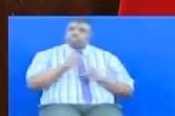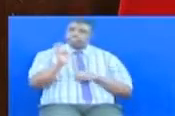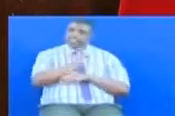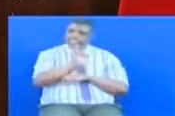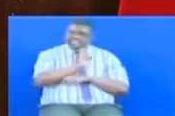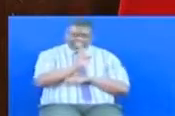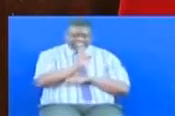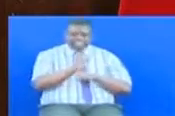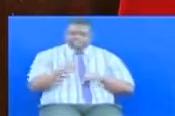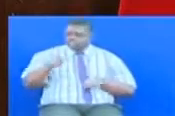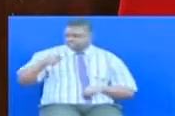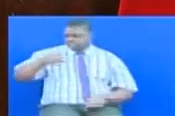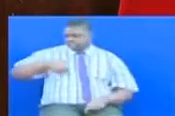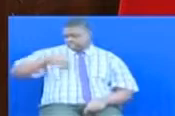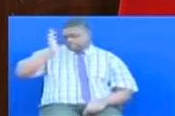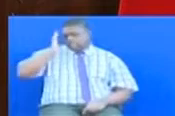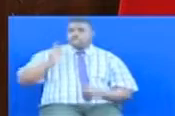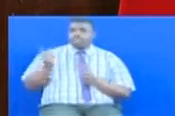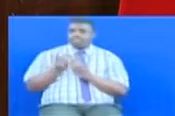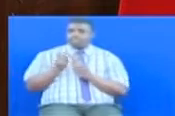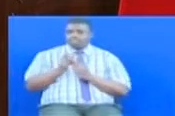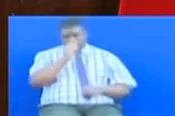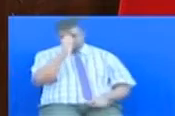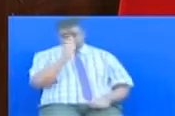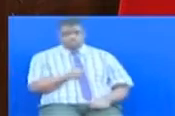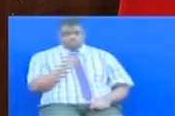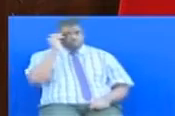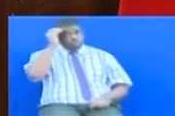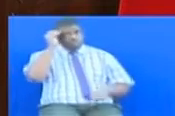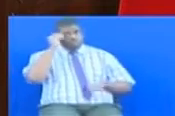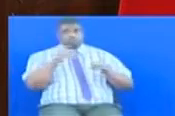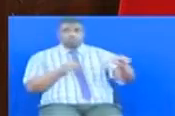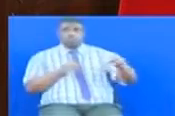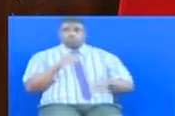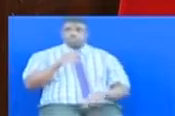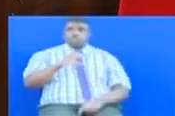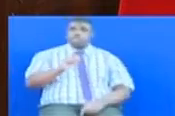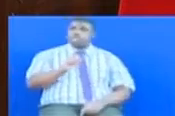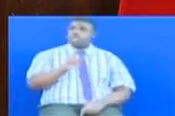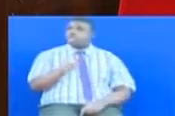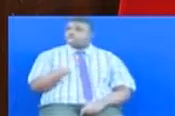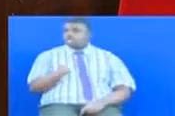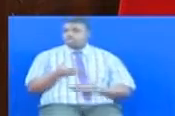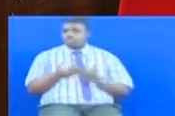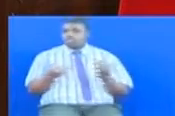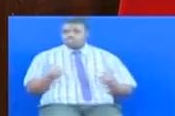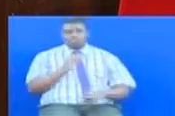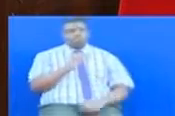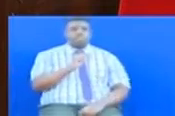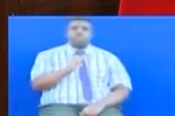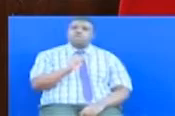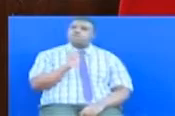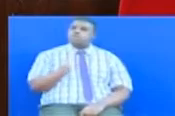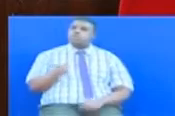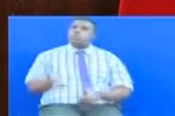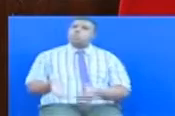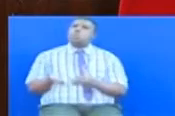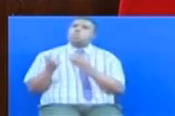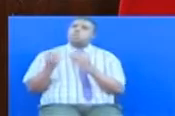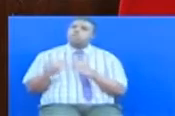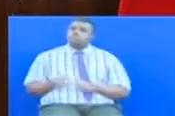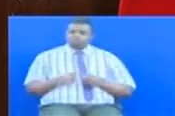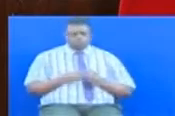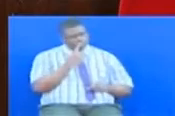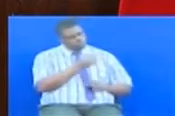Na sisi kama serikali tunaheshimu sana mawazo ya CAG kwa sababu ni CAG ambaye ana uwezo mkubwa, ameweza